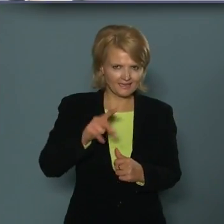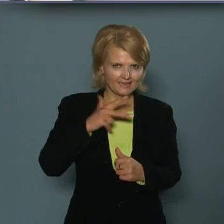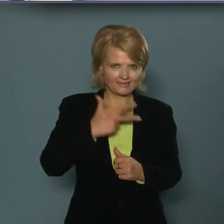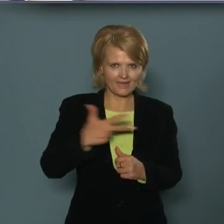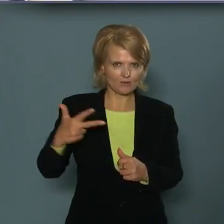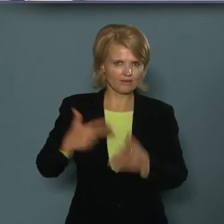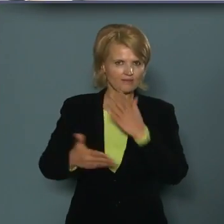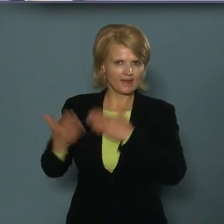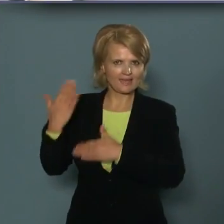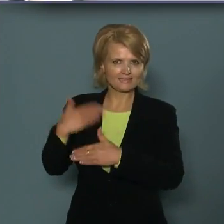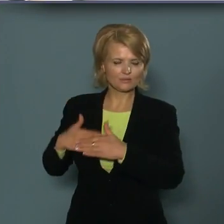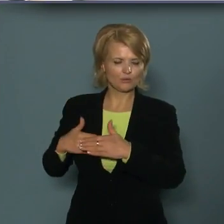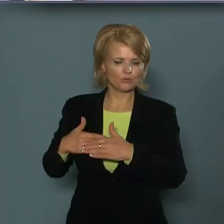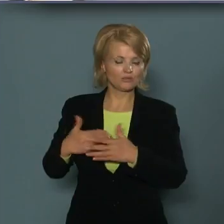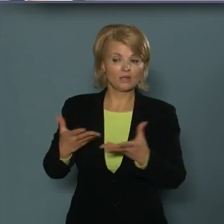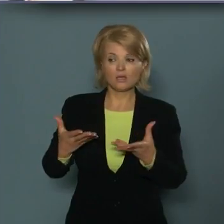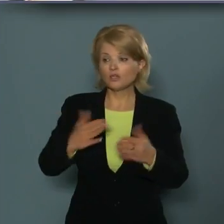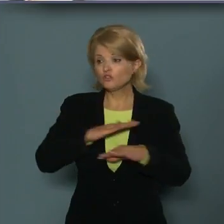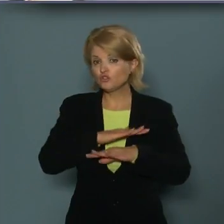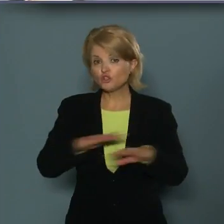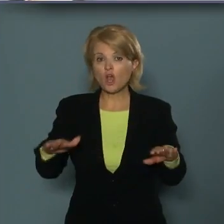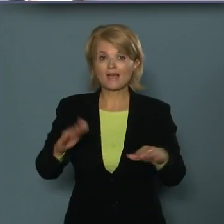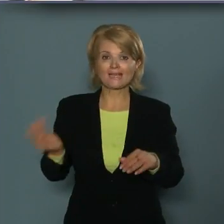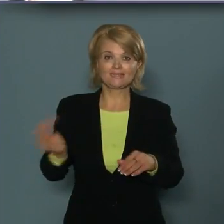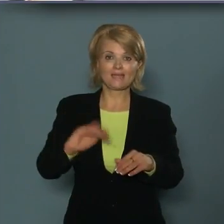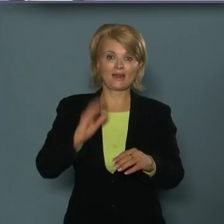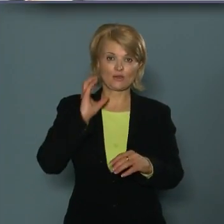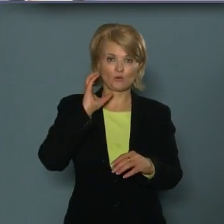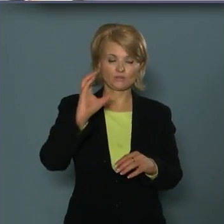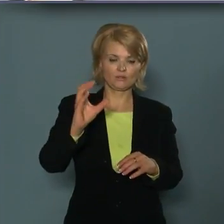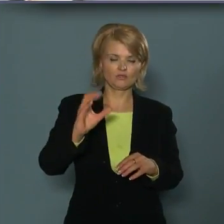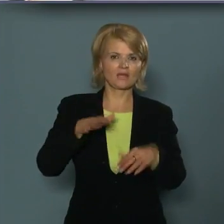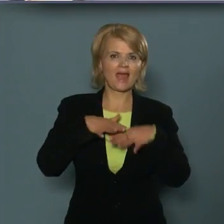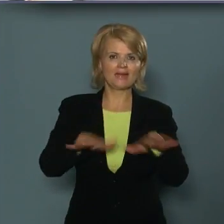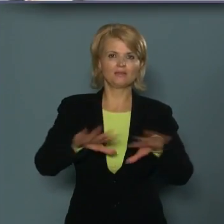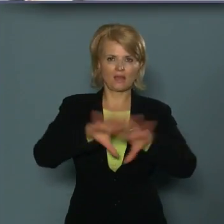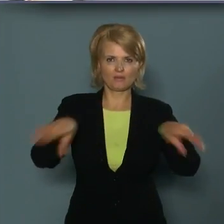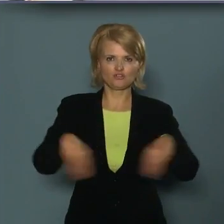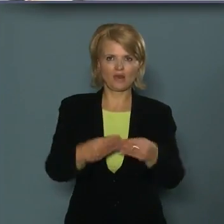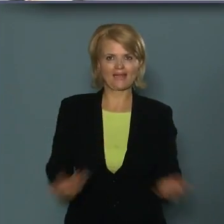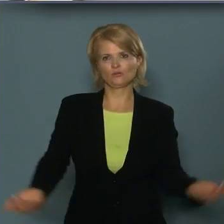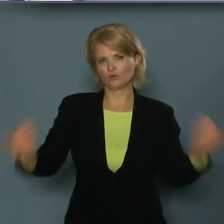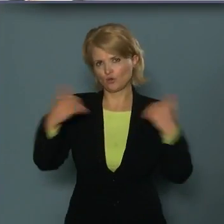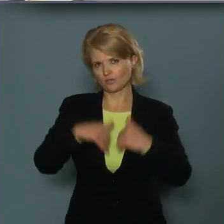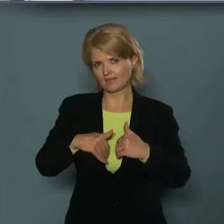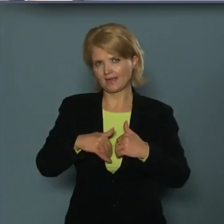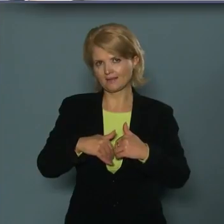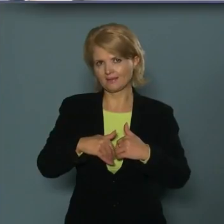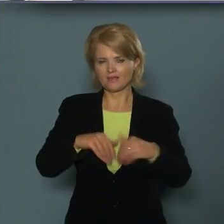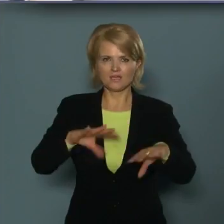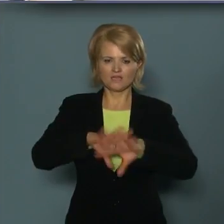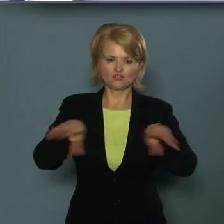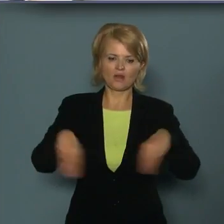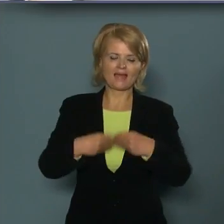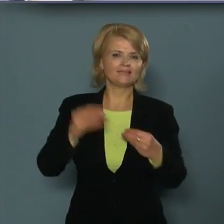2 vagy 3 évvel ezelőtt, amikor tiszta gyerekközönség volt. Mert általában családok jönnek az én előadásaimra, és